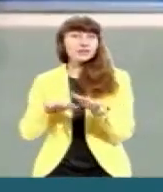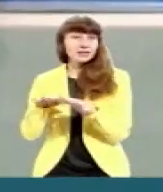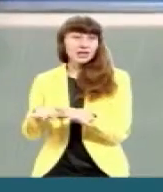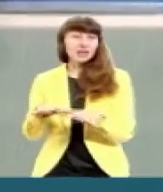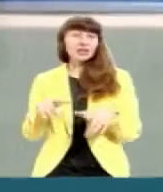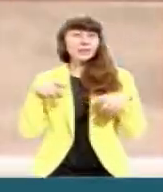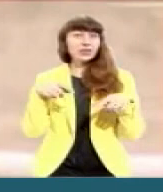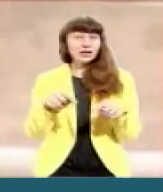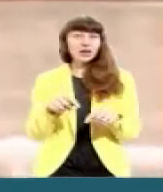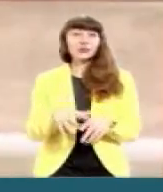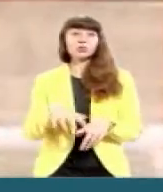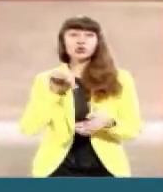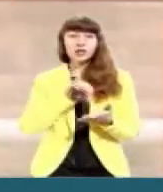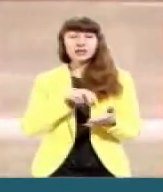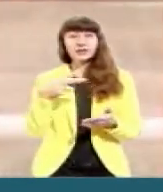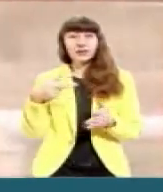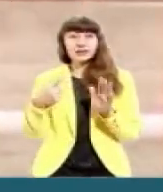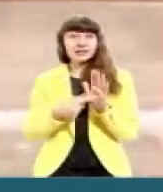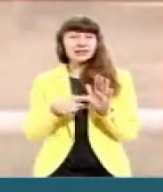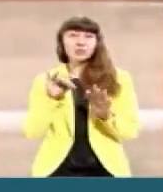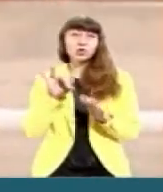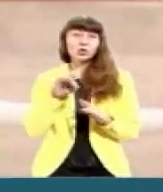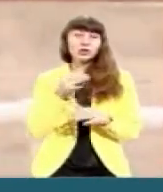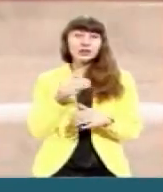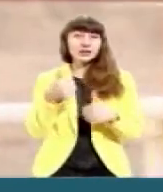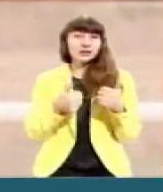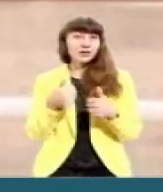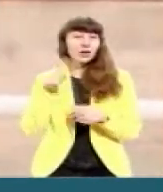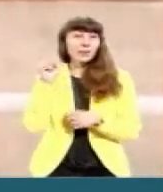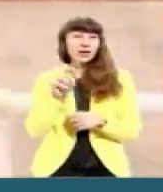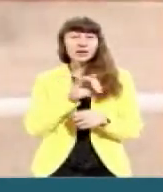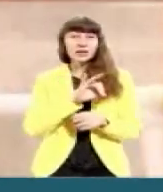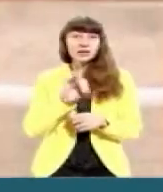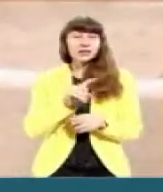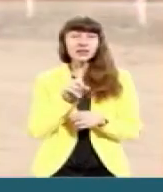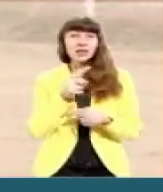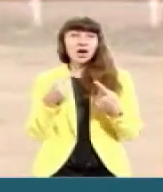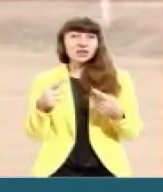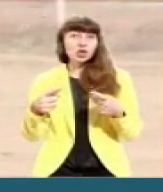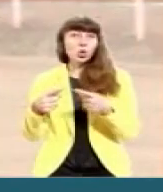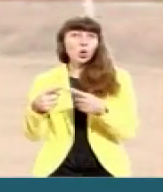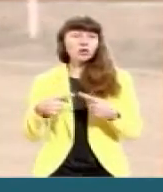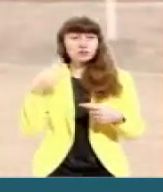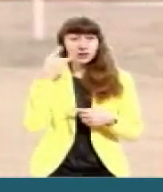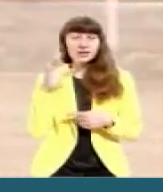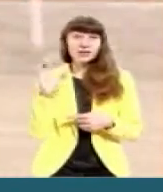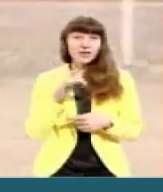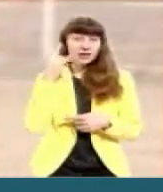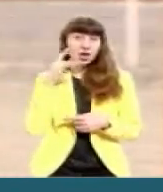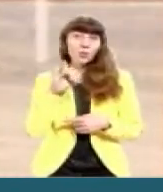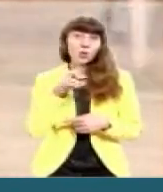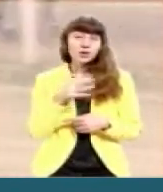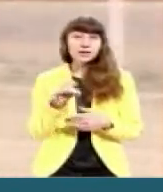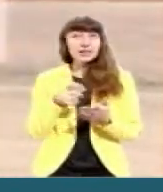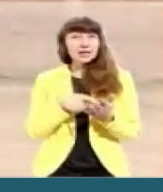рысистые бега. В заезде участвовало 27 жокеев. На соревнования они прибыли из разных уголков страны. Из Северо-Казахстанской, Акмолинской